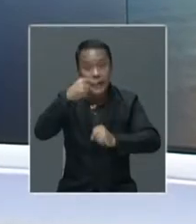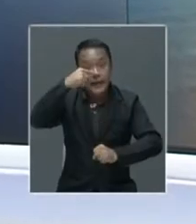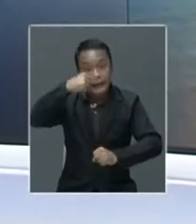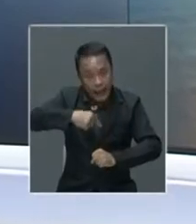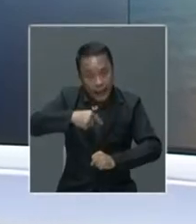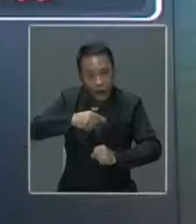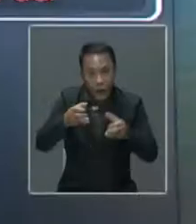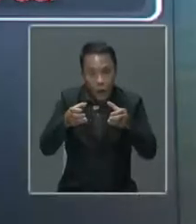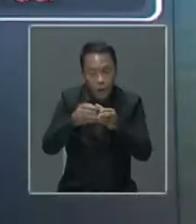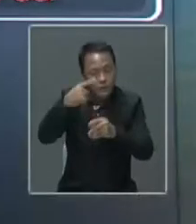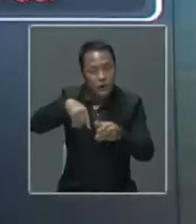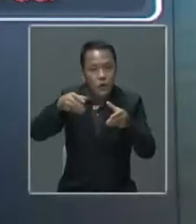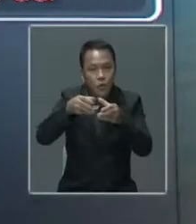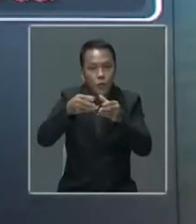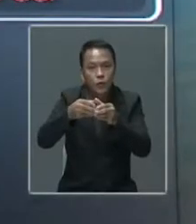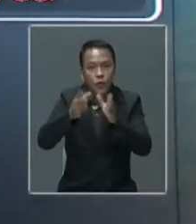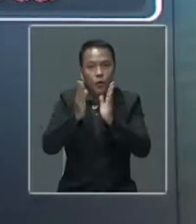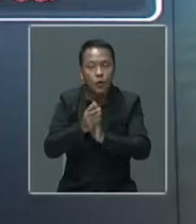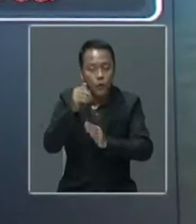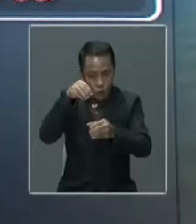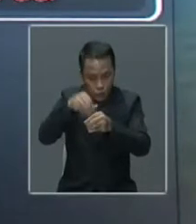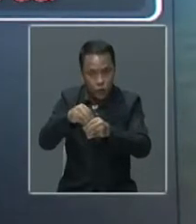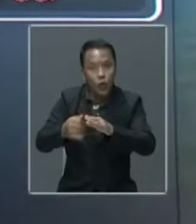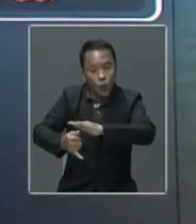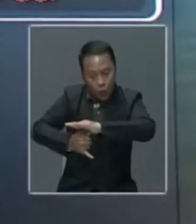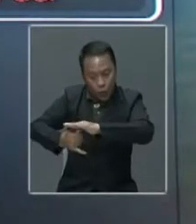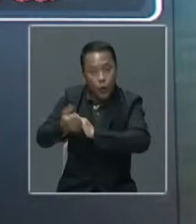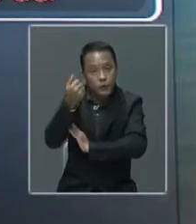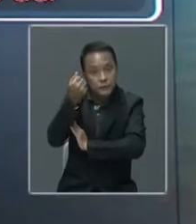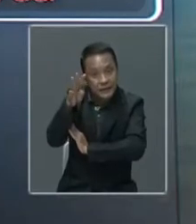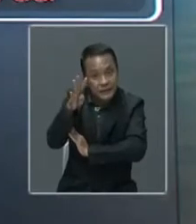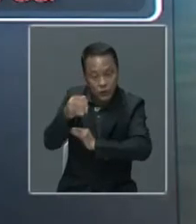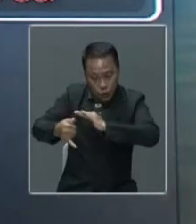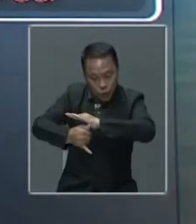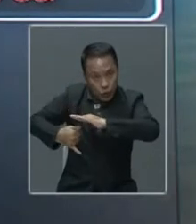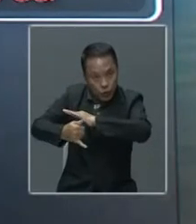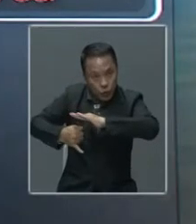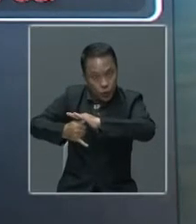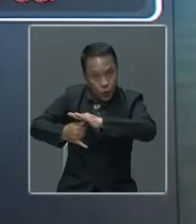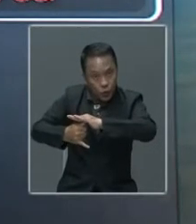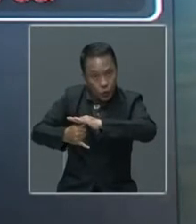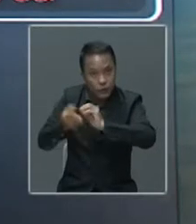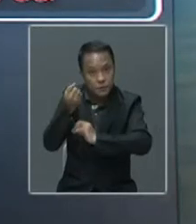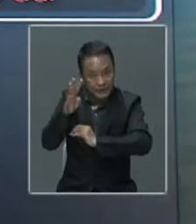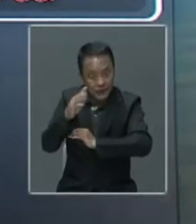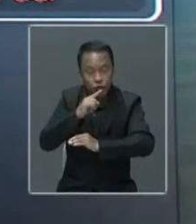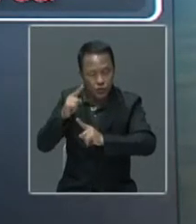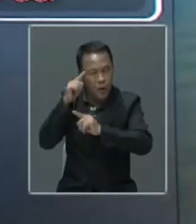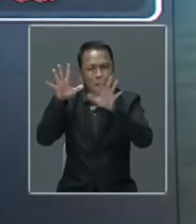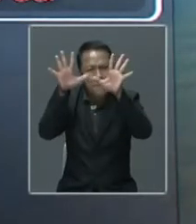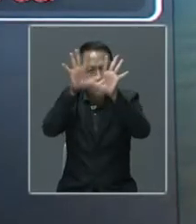Stay ค่ะด้วยการให้กักตัว14วันกักในไหนกักใน Alternative StateQuarantine นะคะซึ่งจะเป็นลักษณ